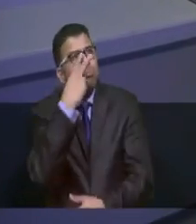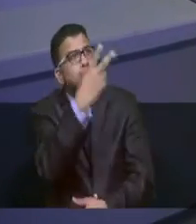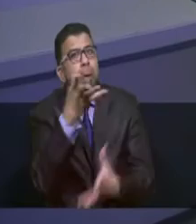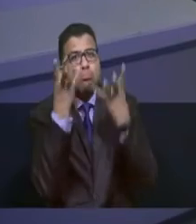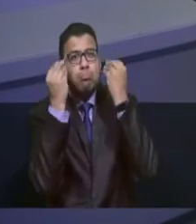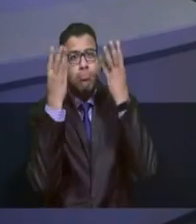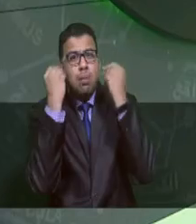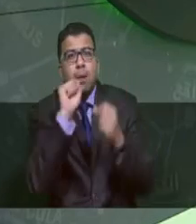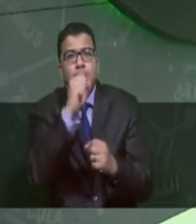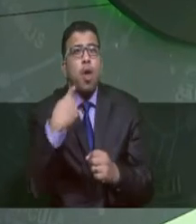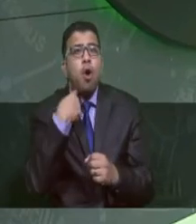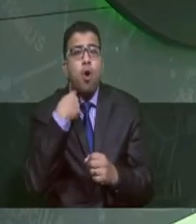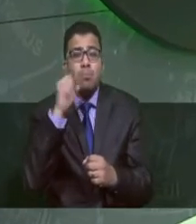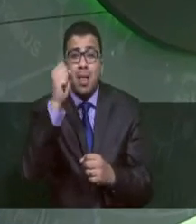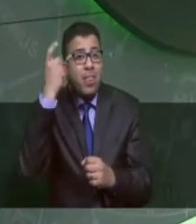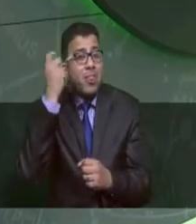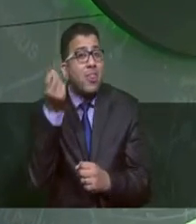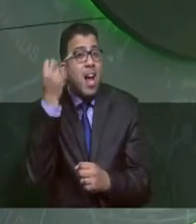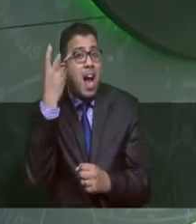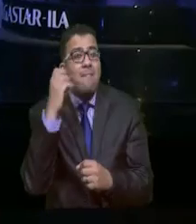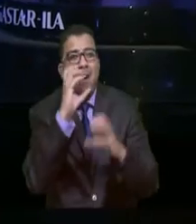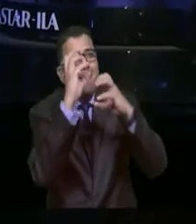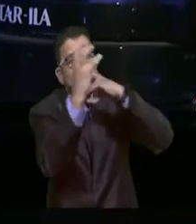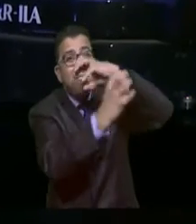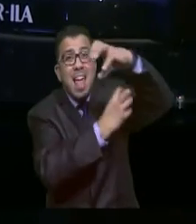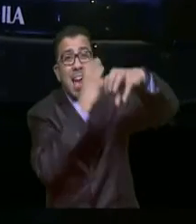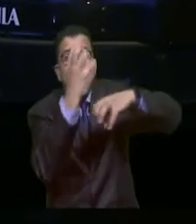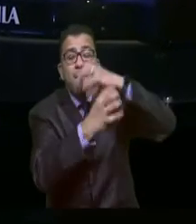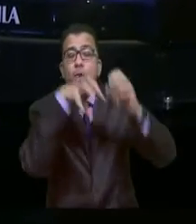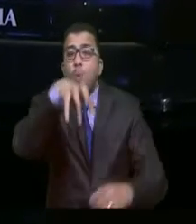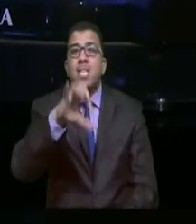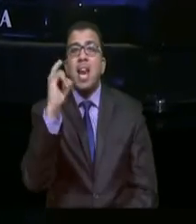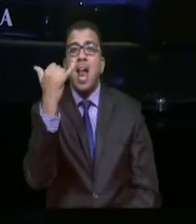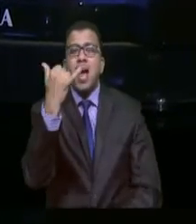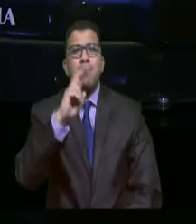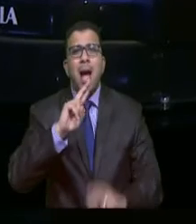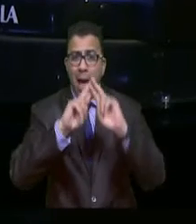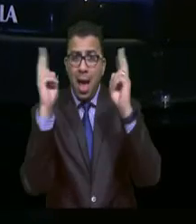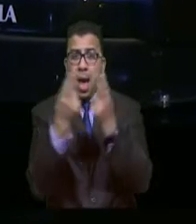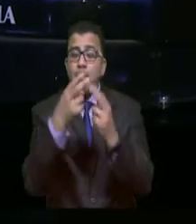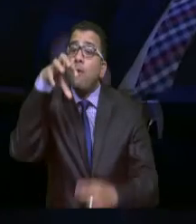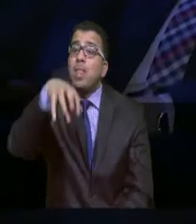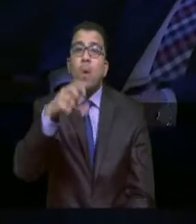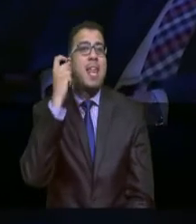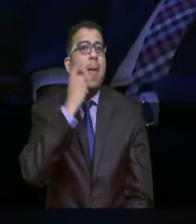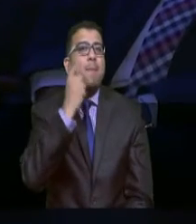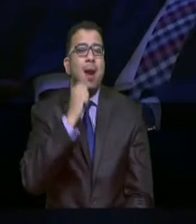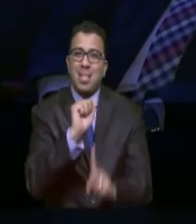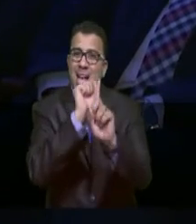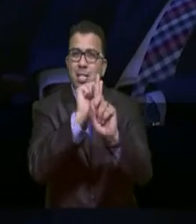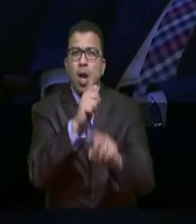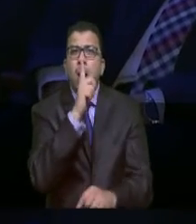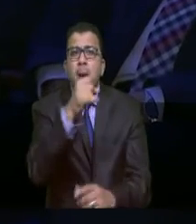تطوير وتعميم العلوم والثقافة الفلكية والفضائية في الوطن العربي عامة وفي دولة الإمارات خاصة،